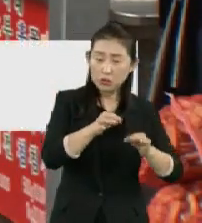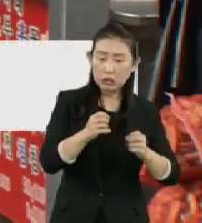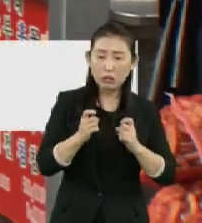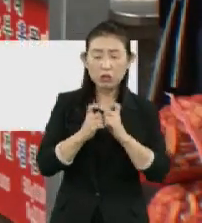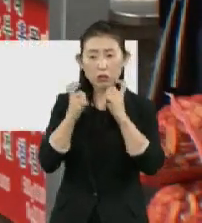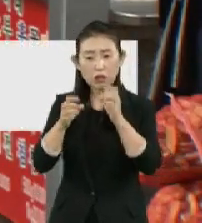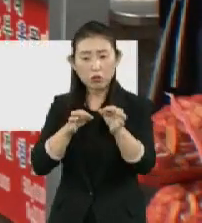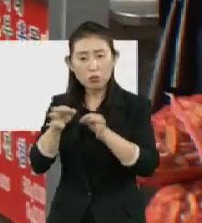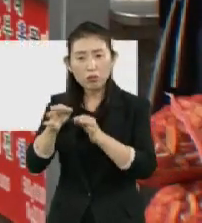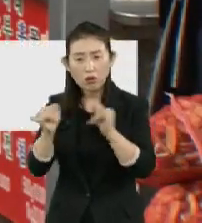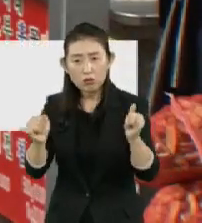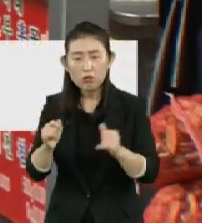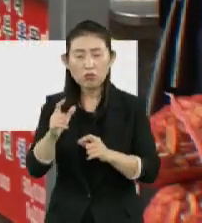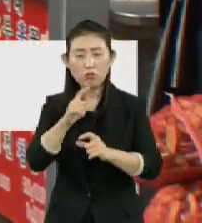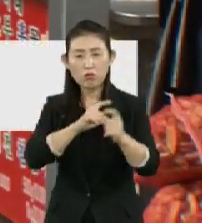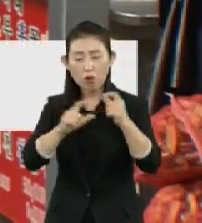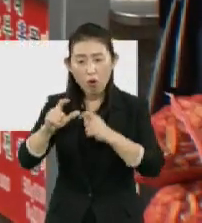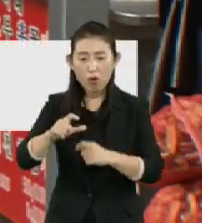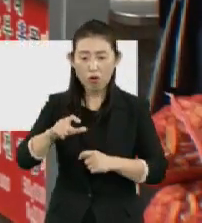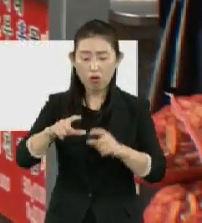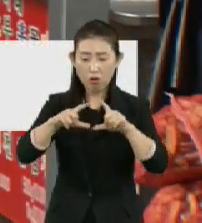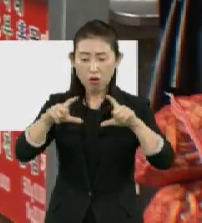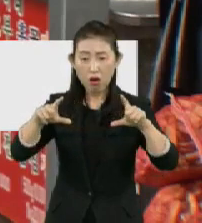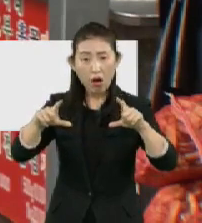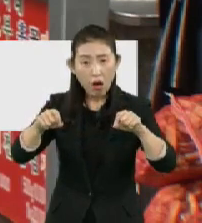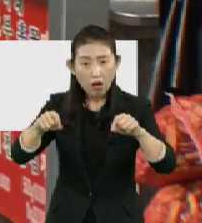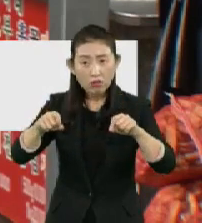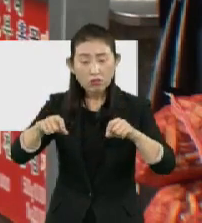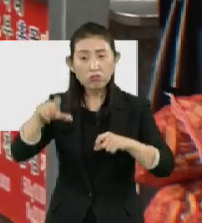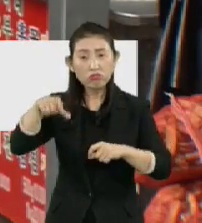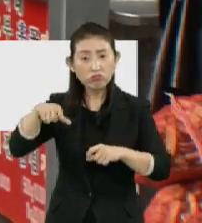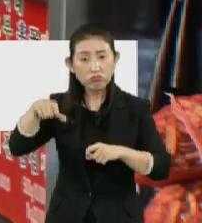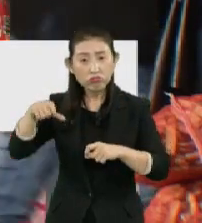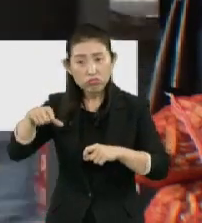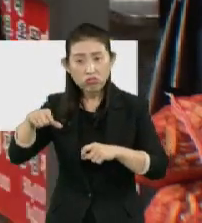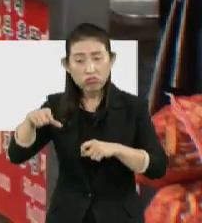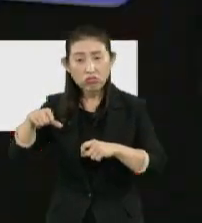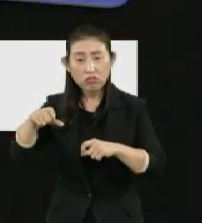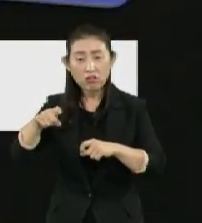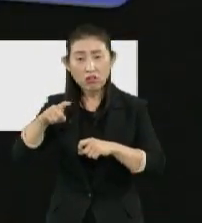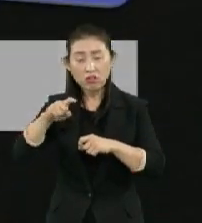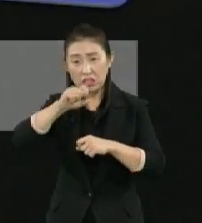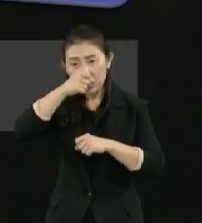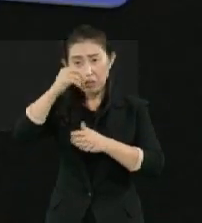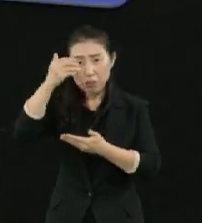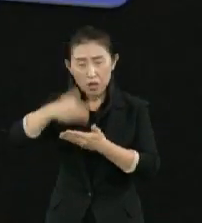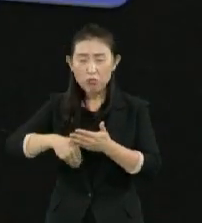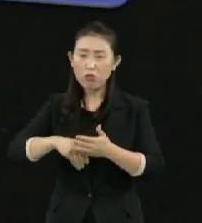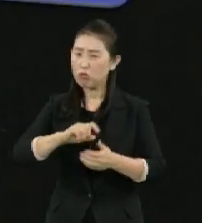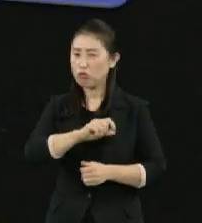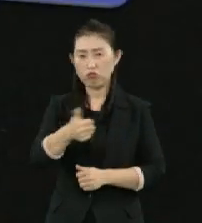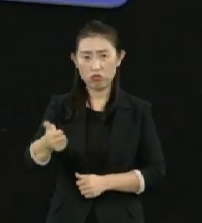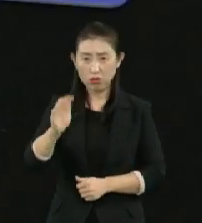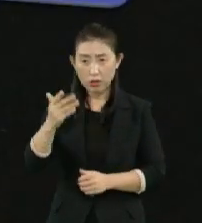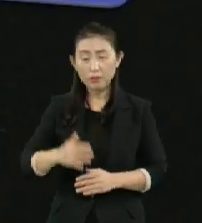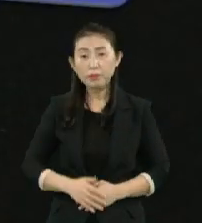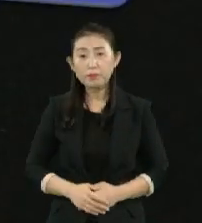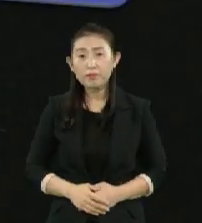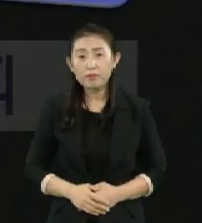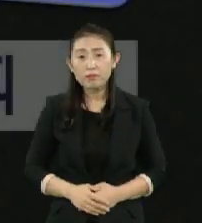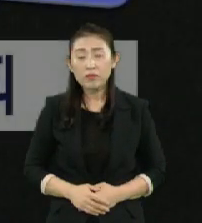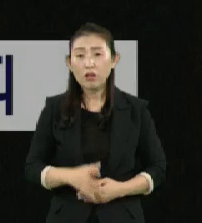것이고 때로는 천안 지역의 경제도 많이 위축될 것이라고 생각합니다. 이 같은 지역화폐 지원